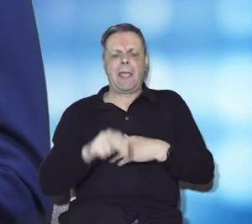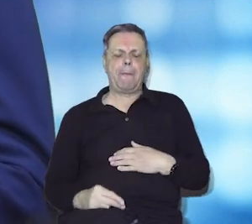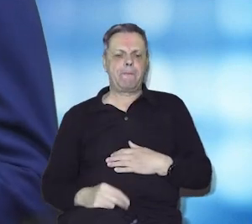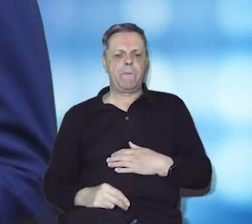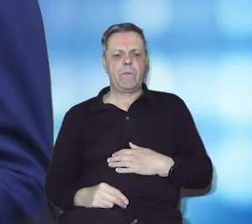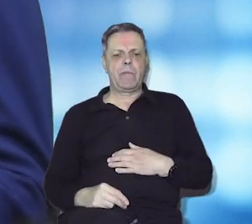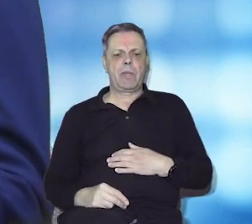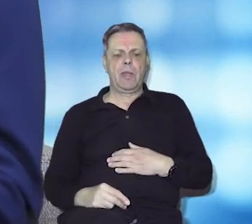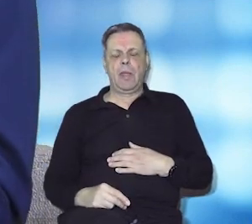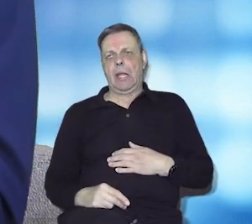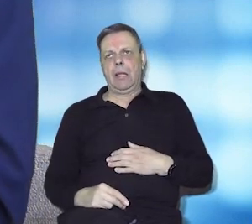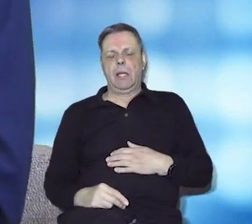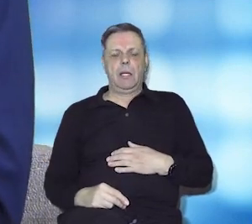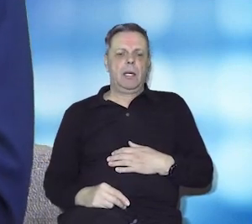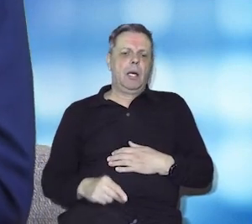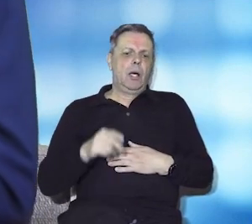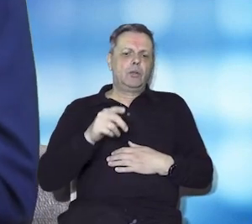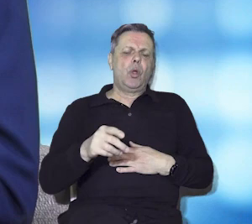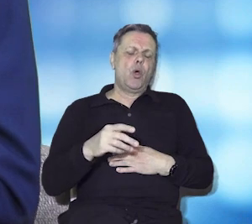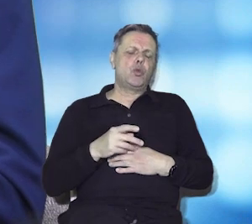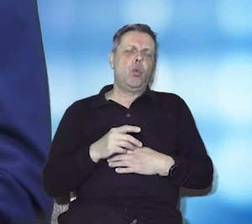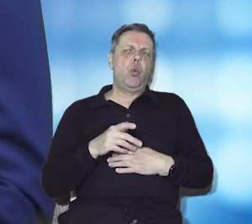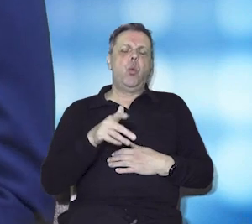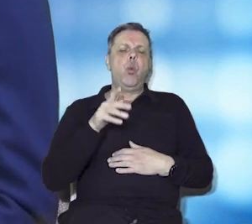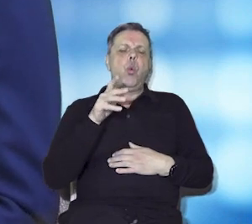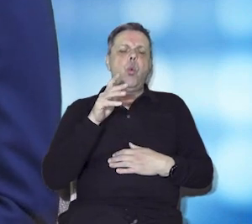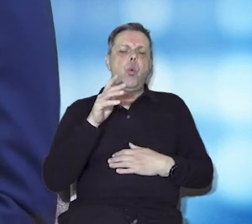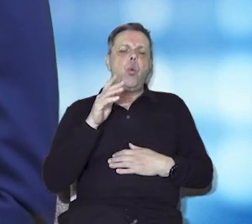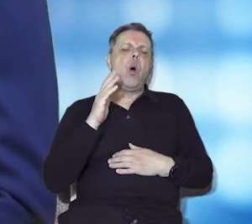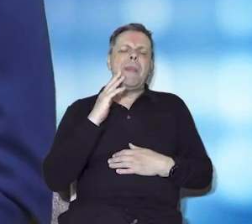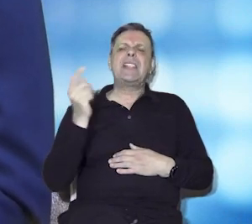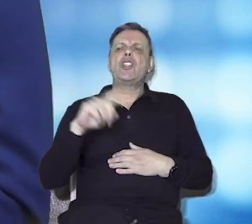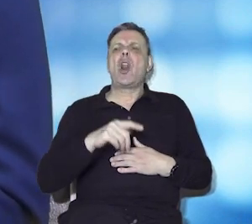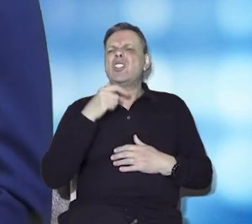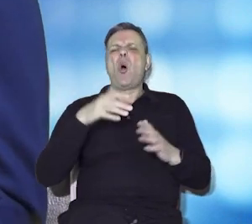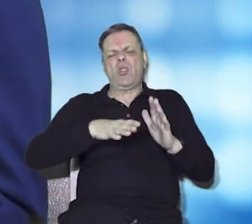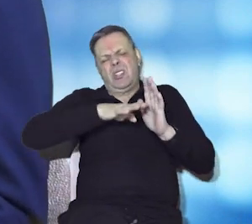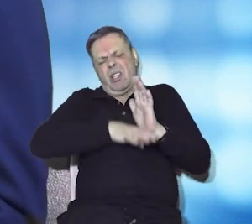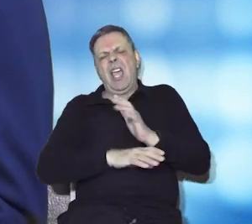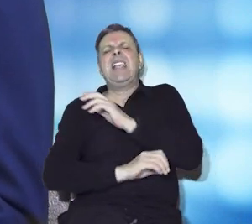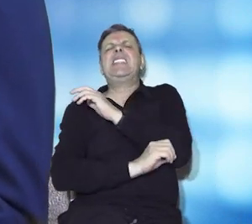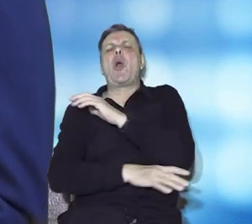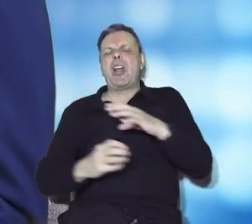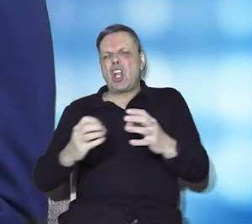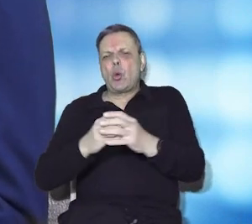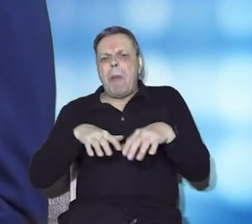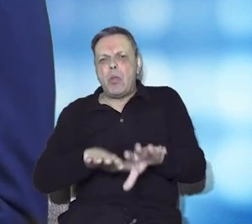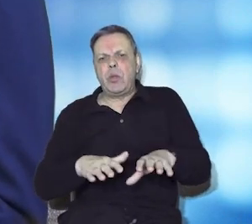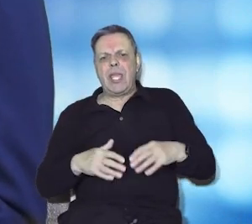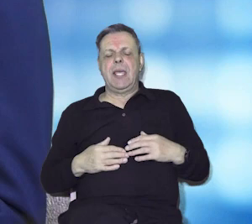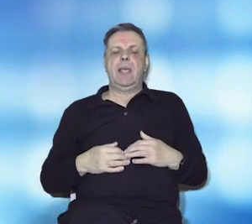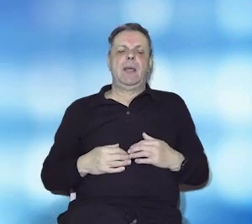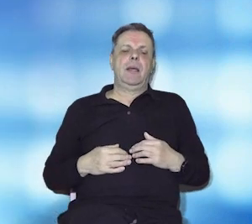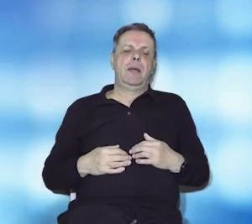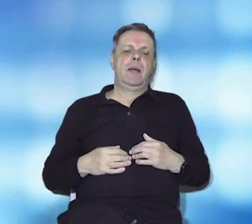jako kopirati, recimo. Ipak su to u Americi... dolazi od vrlo potlačenih, siromašnih, jasne, što mi jasne, nemamo. Da. Pa